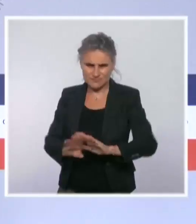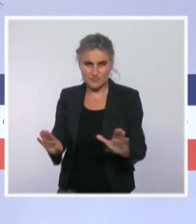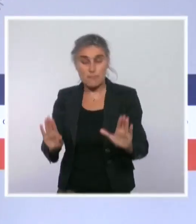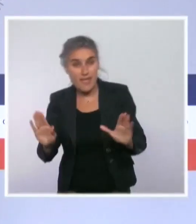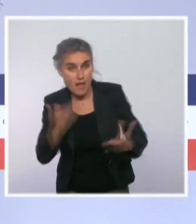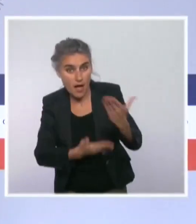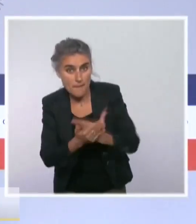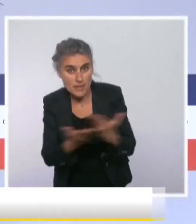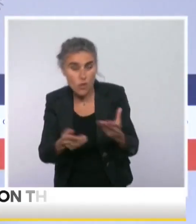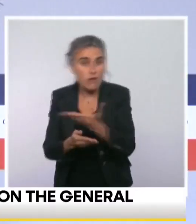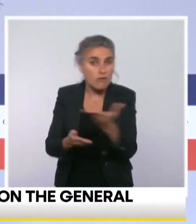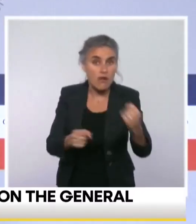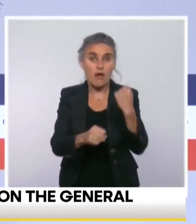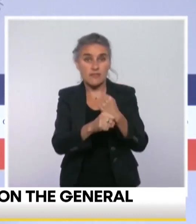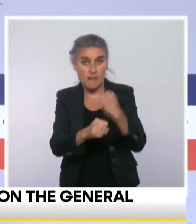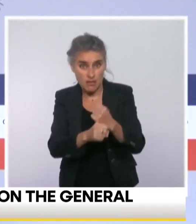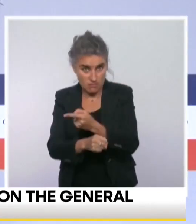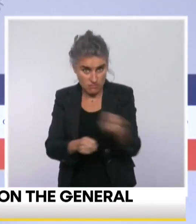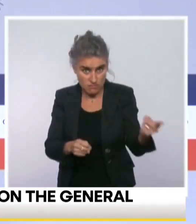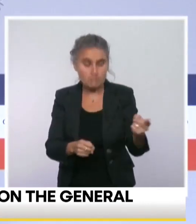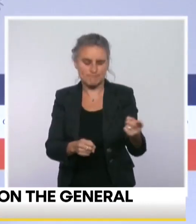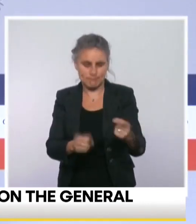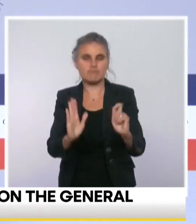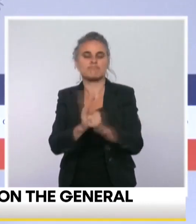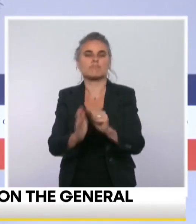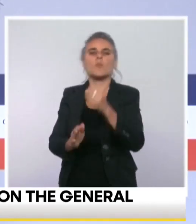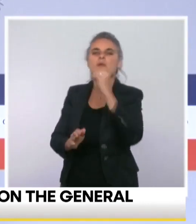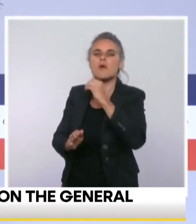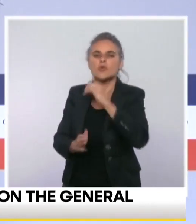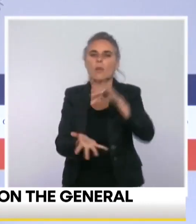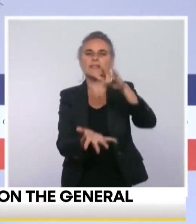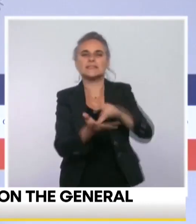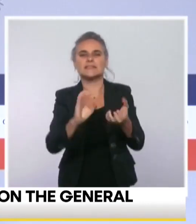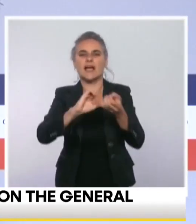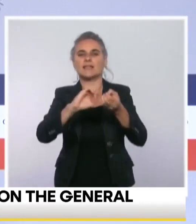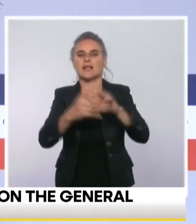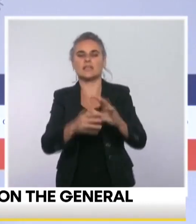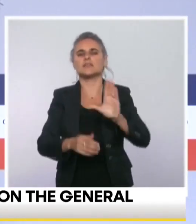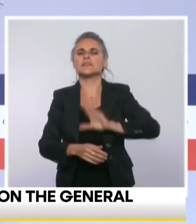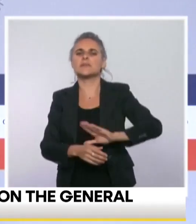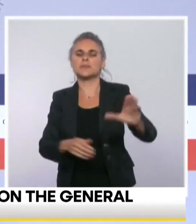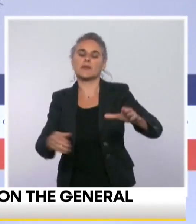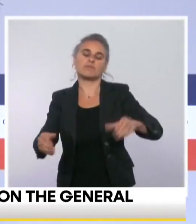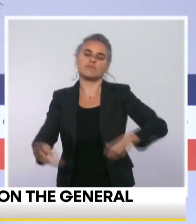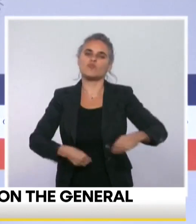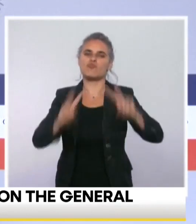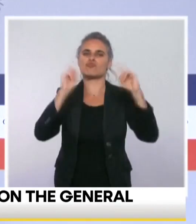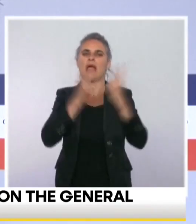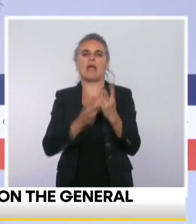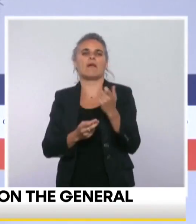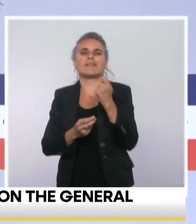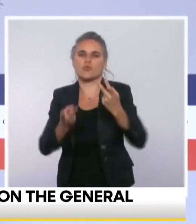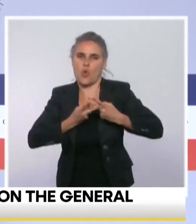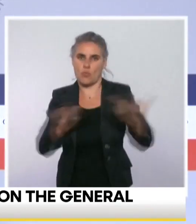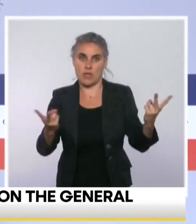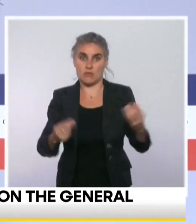Tous ceux qui travaillent pourront, dès le 1er octobre, s'inscrire sur le site de la Direction générale des finances publiques pour